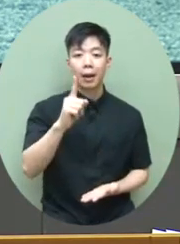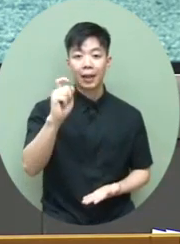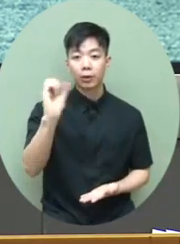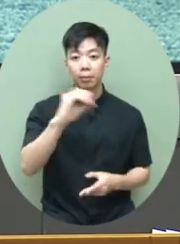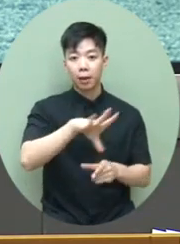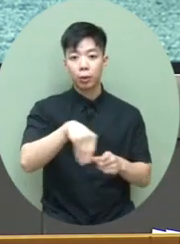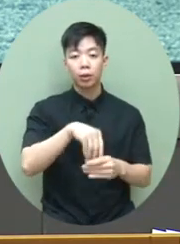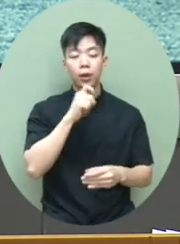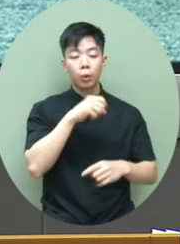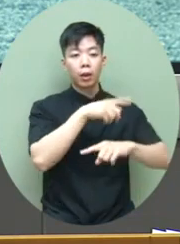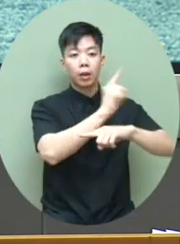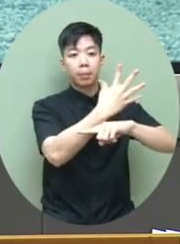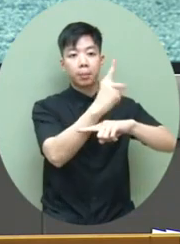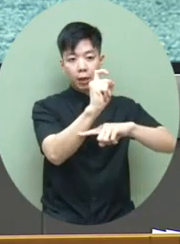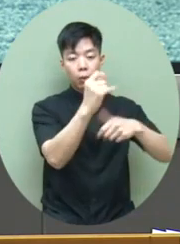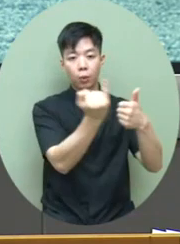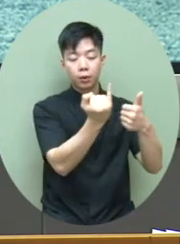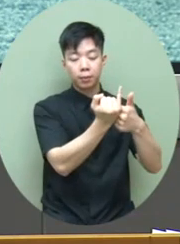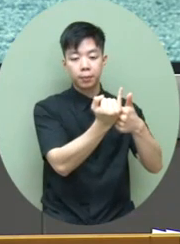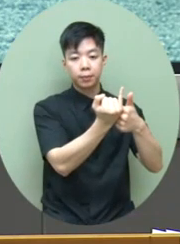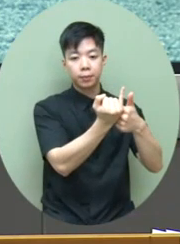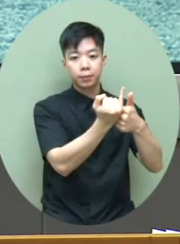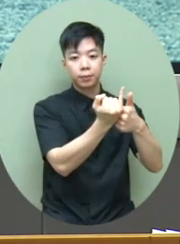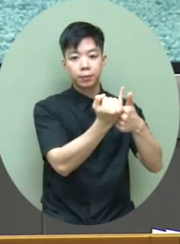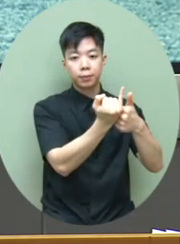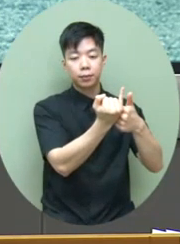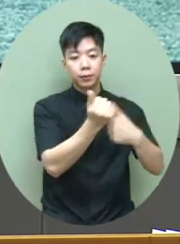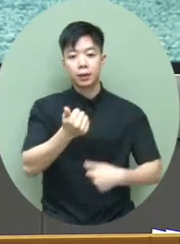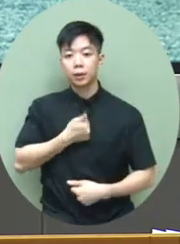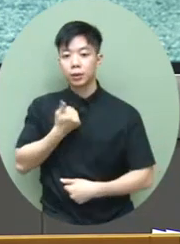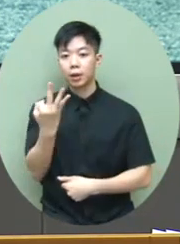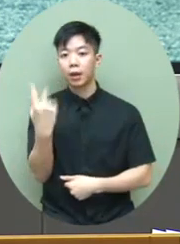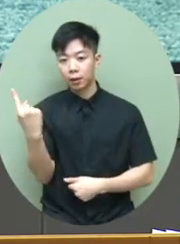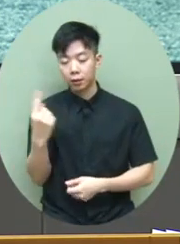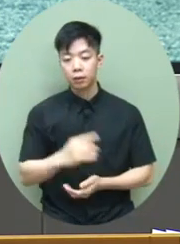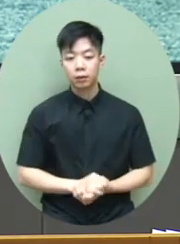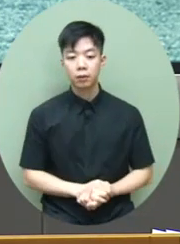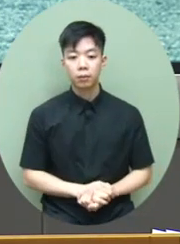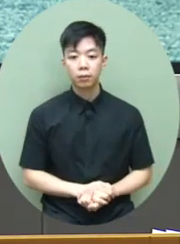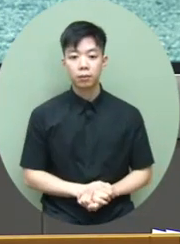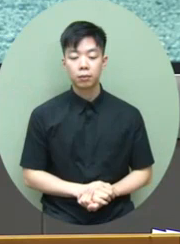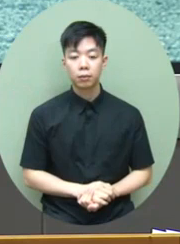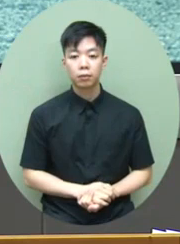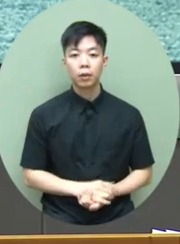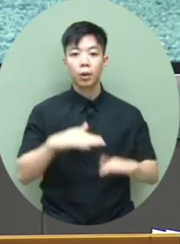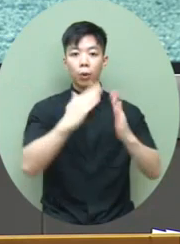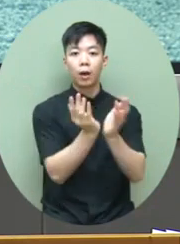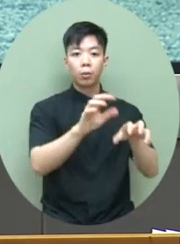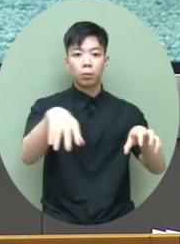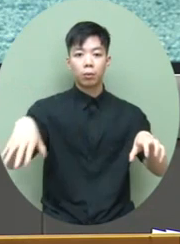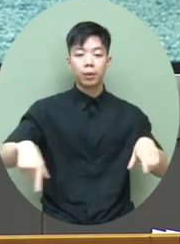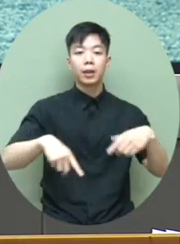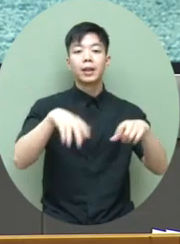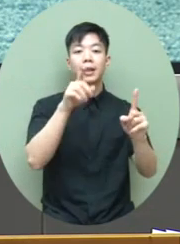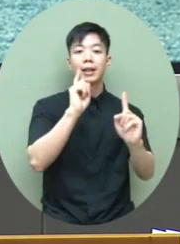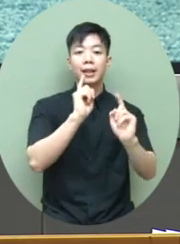就包括了159宗學生啦，同埋31個教職員啦。咁啊嚟自165間學校學